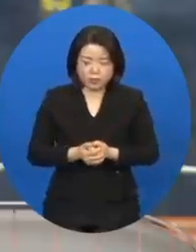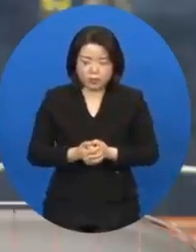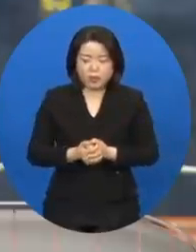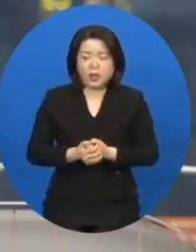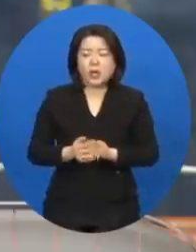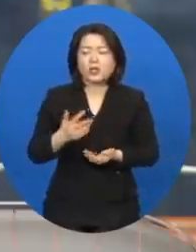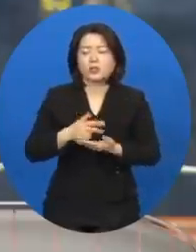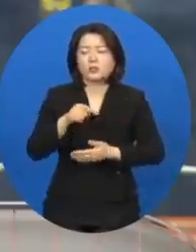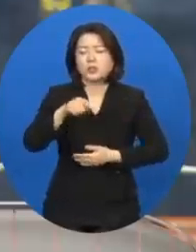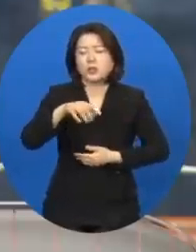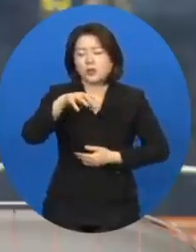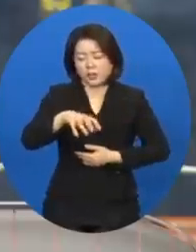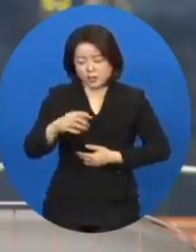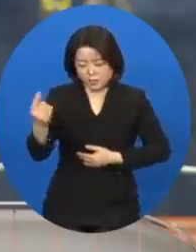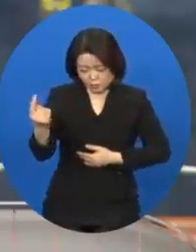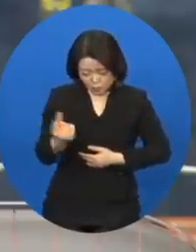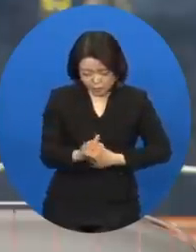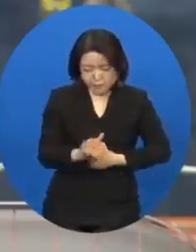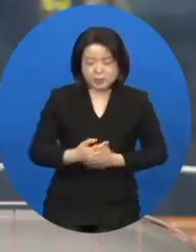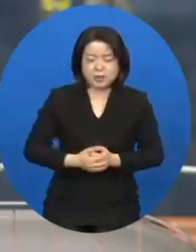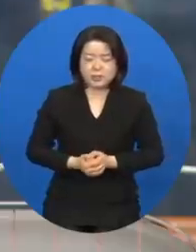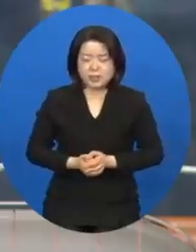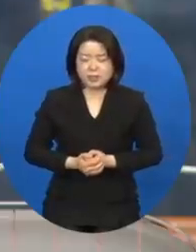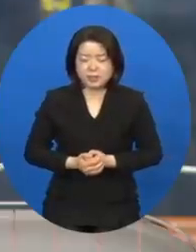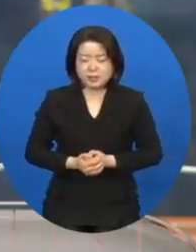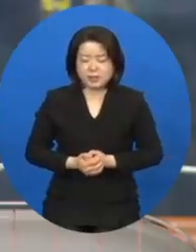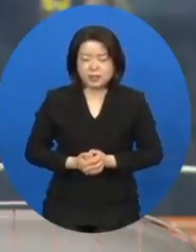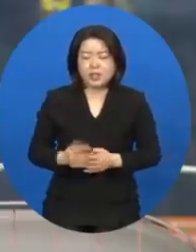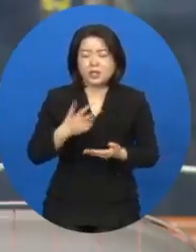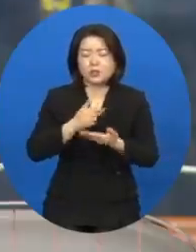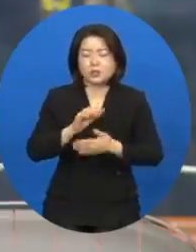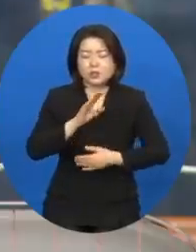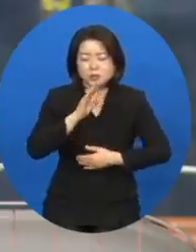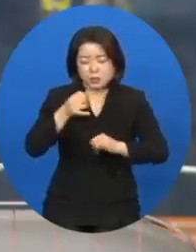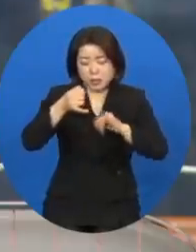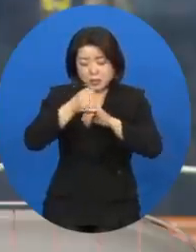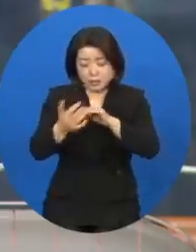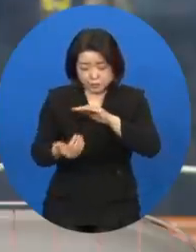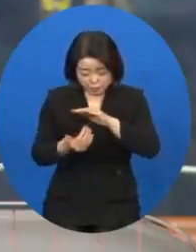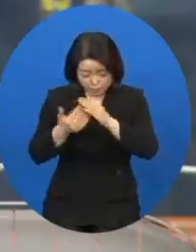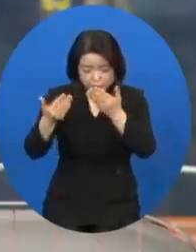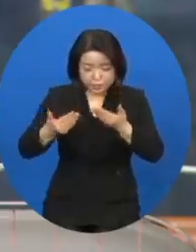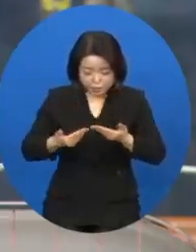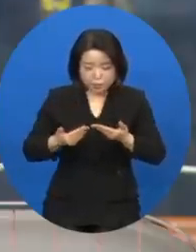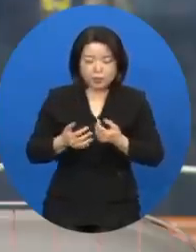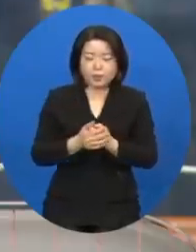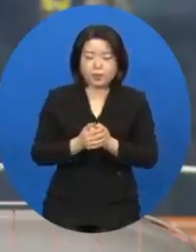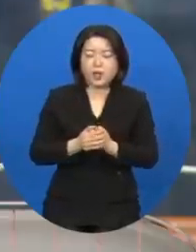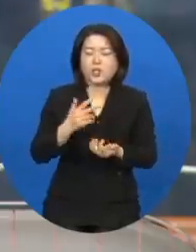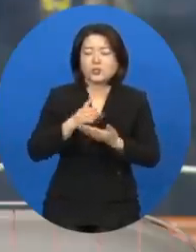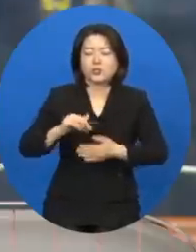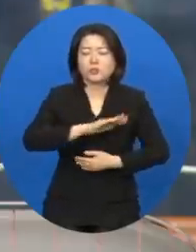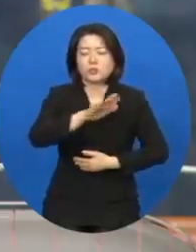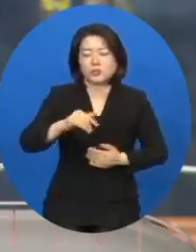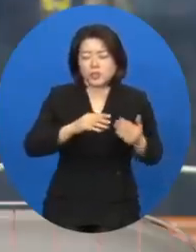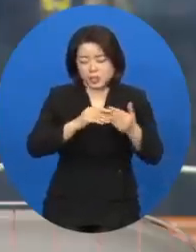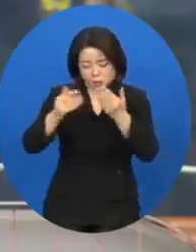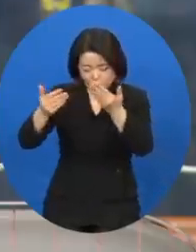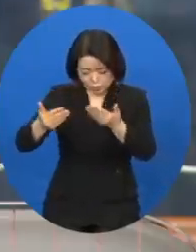주님 여기까지 왔습니다. 정말 주님은 약속을 지키셨고 주님은 우리를